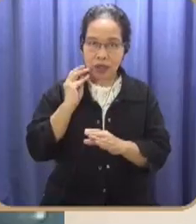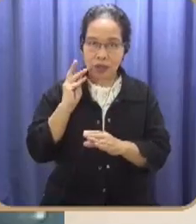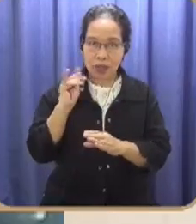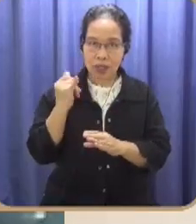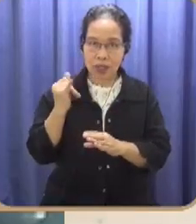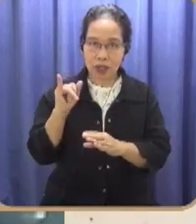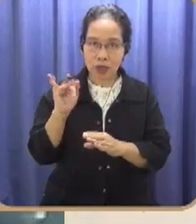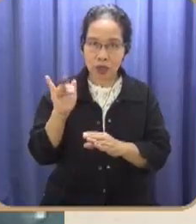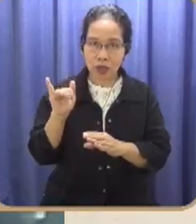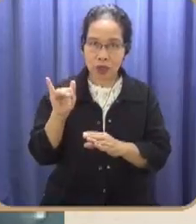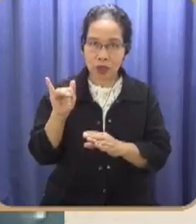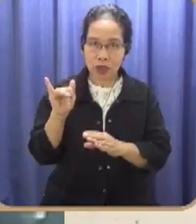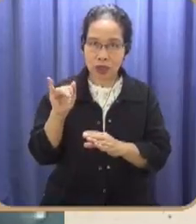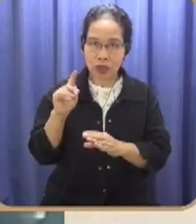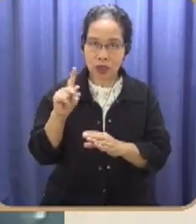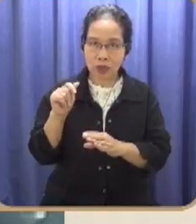Kuya,